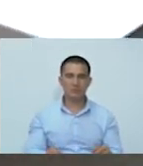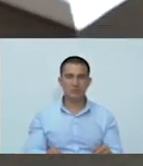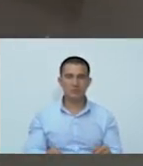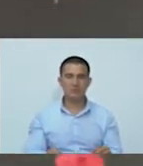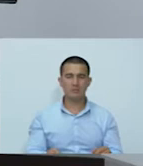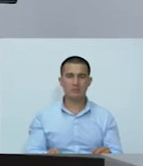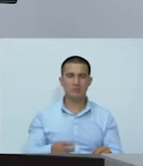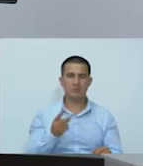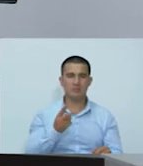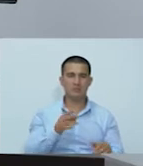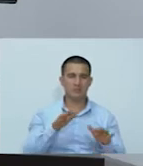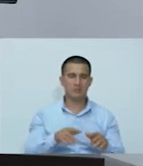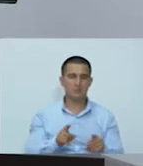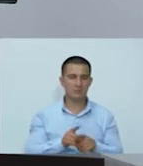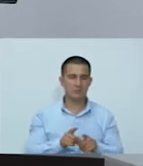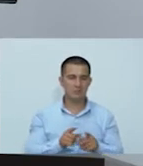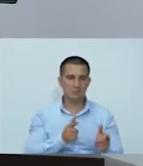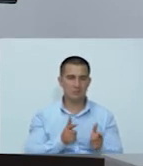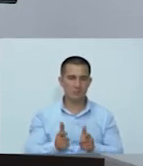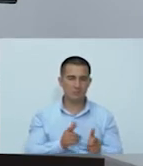İkinci qatorimiz ham tayyor.